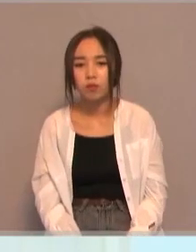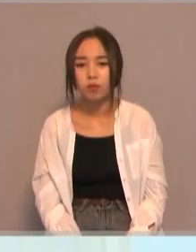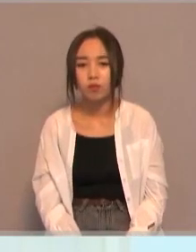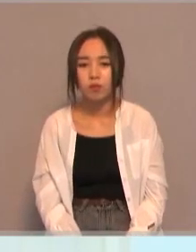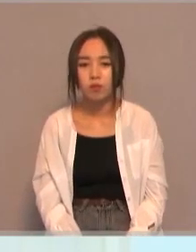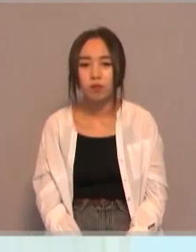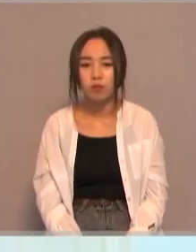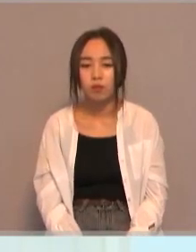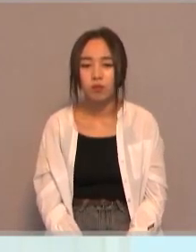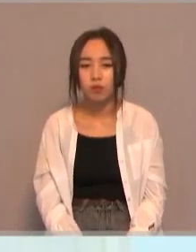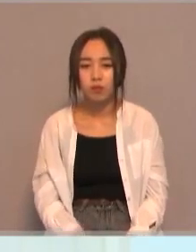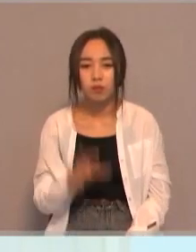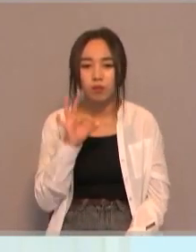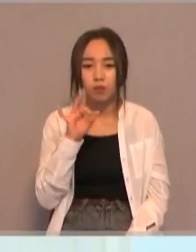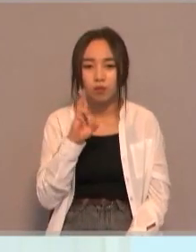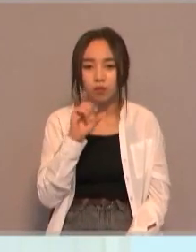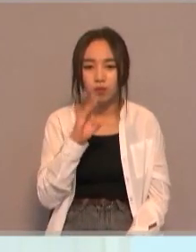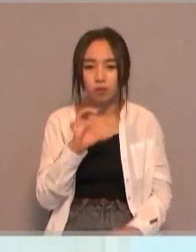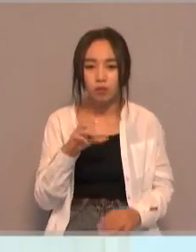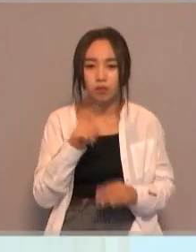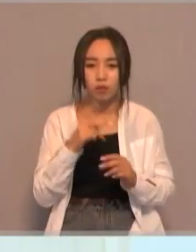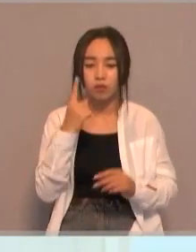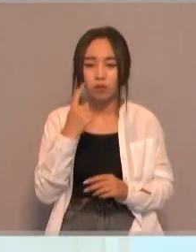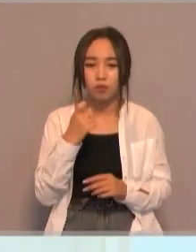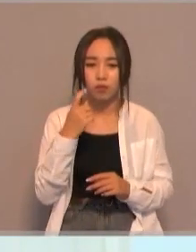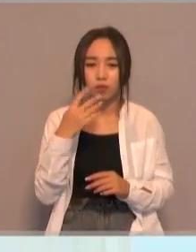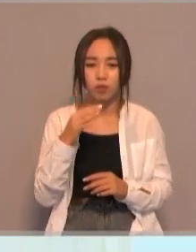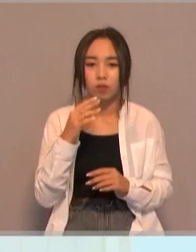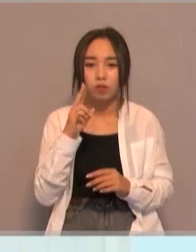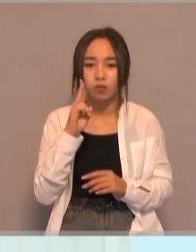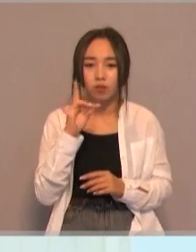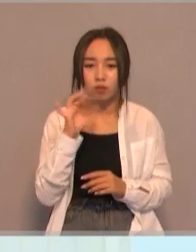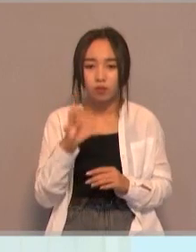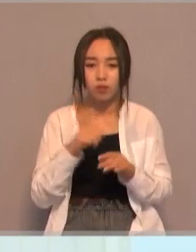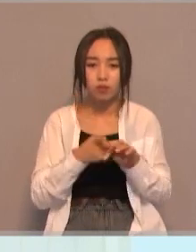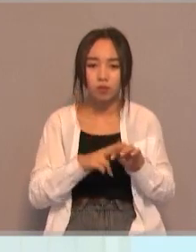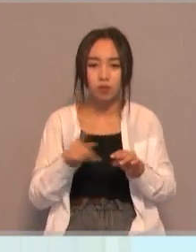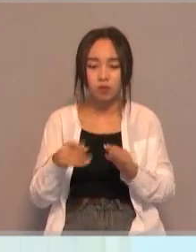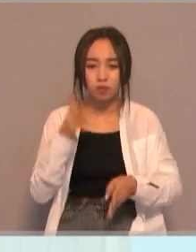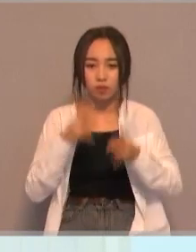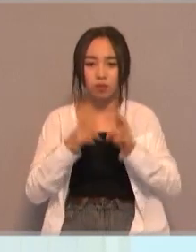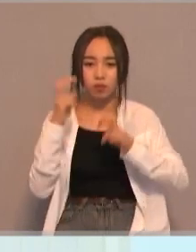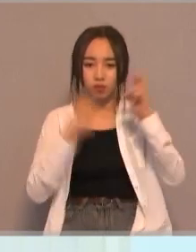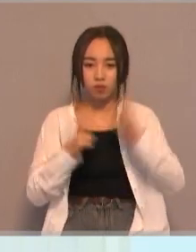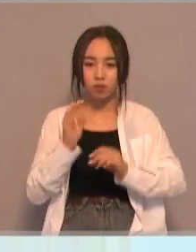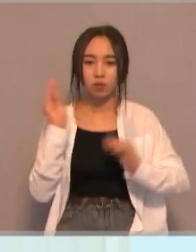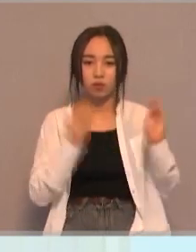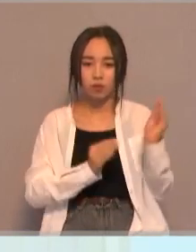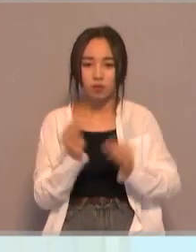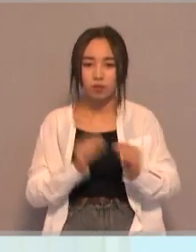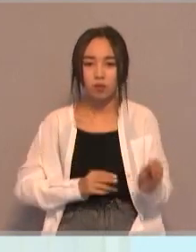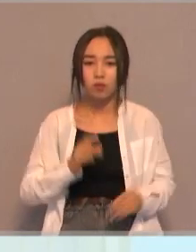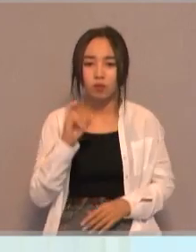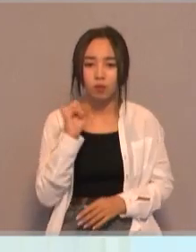Ордабасы ауданында тәулігіне 100 мың дана кірпіш шығаратын зауыт салынуда. Бадам ауылында бой көтеріп жатқан өндіріс орны қараша айында